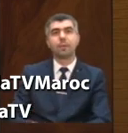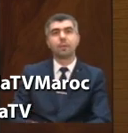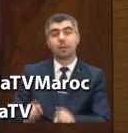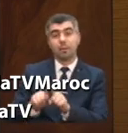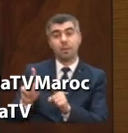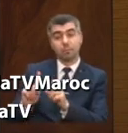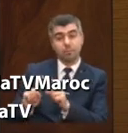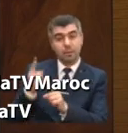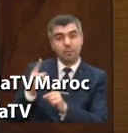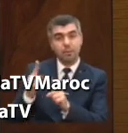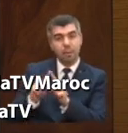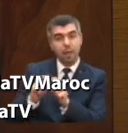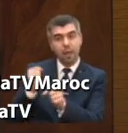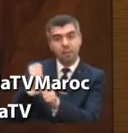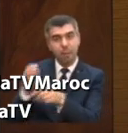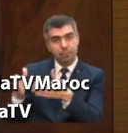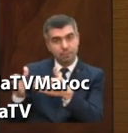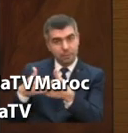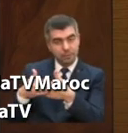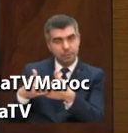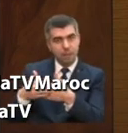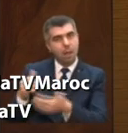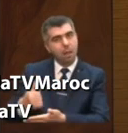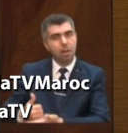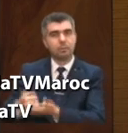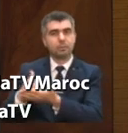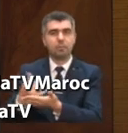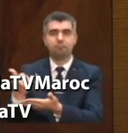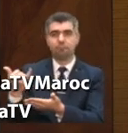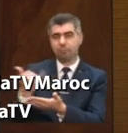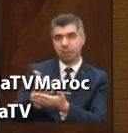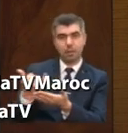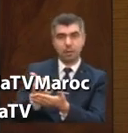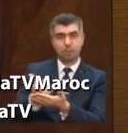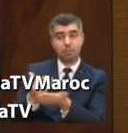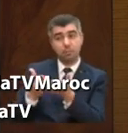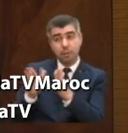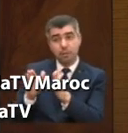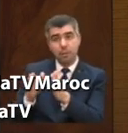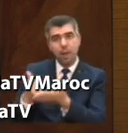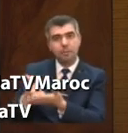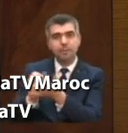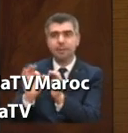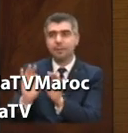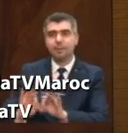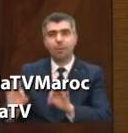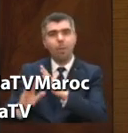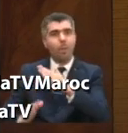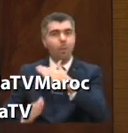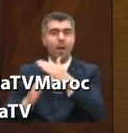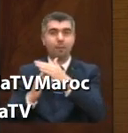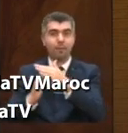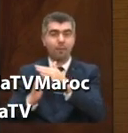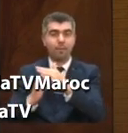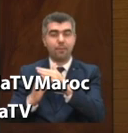ينطلق، لأن هذا الانطلاق المتدرج للاقتصاد الوطني غتكون مدروسة بالكيفية اللي ما غتأثرش على على على